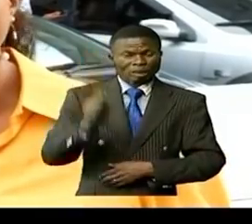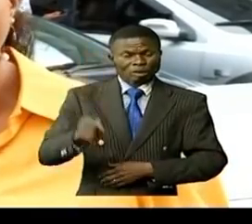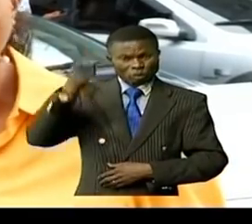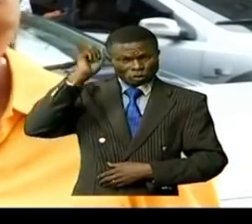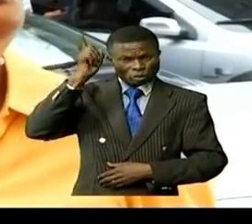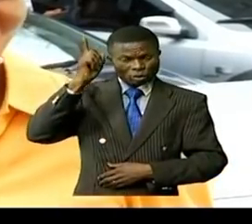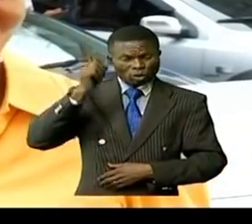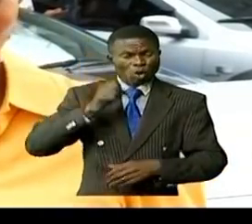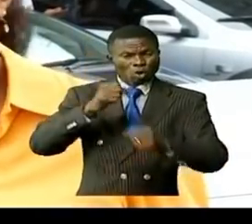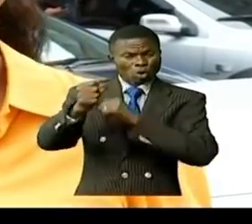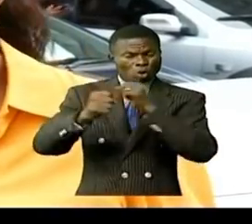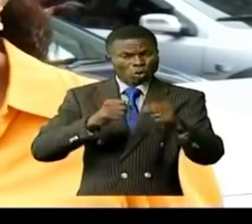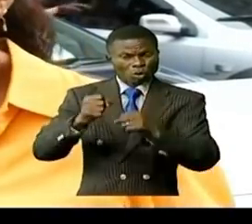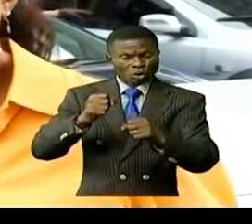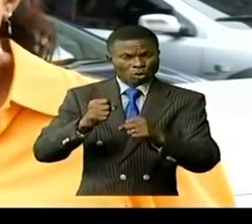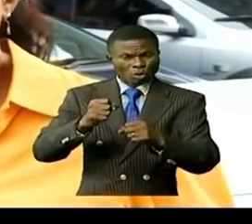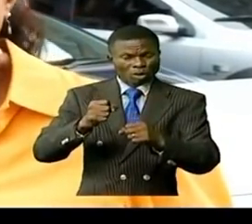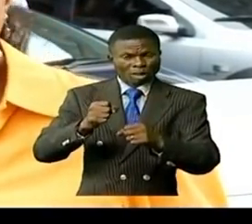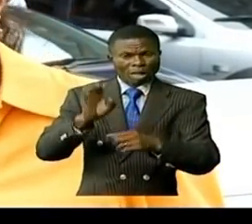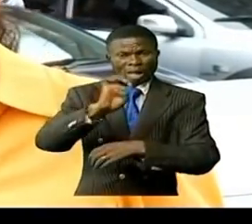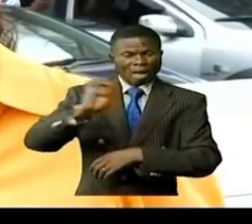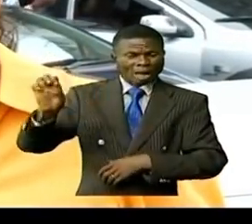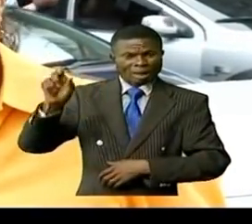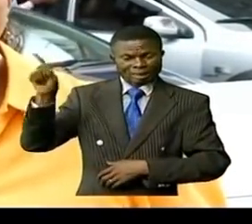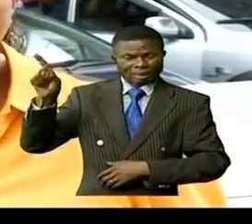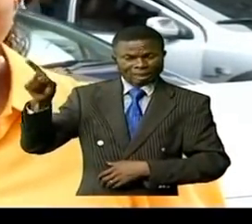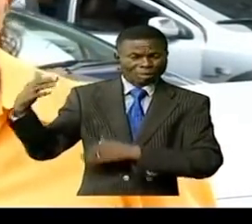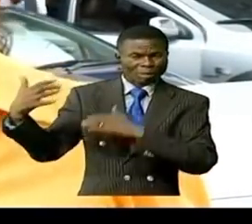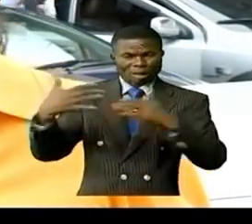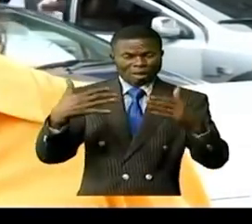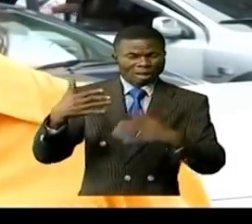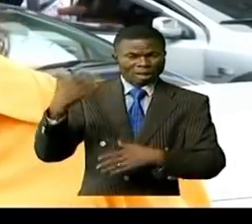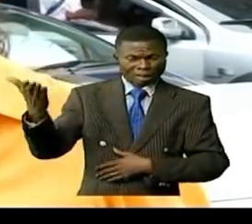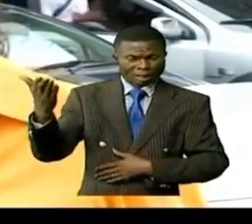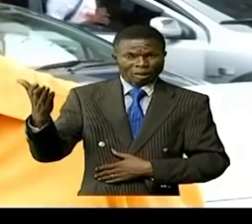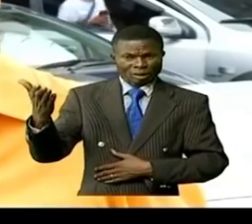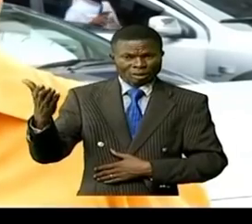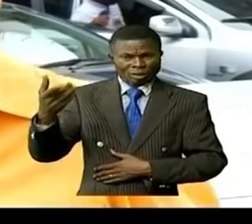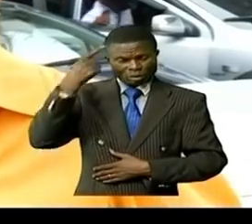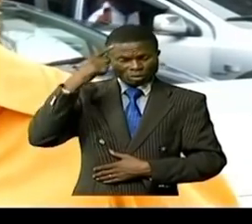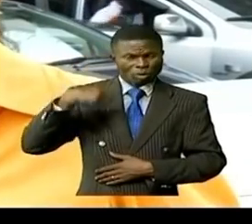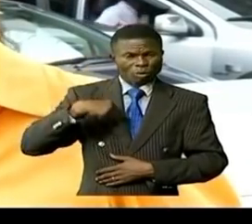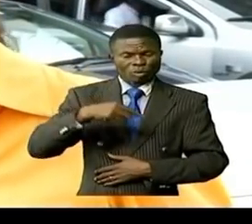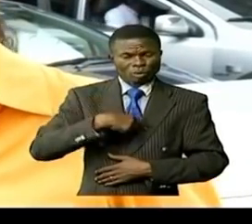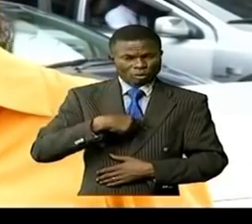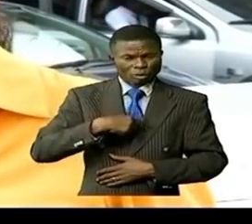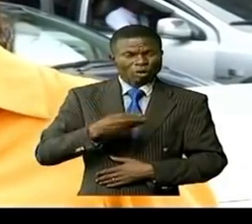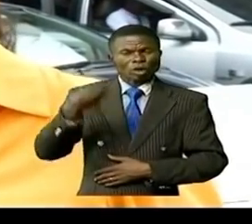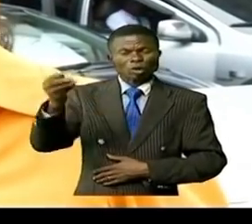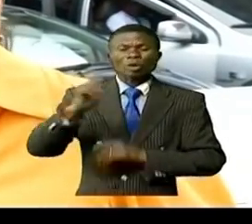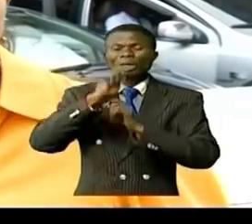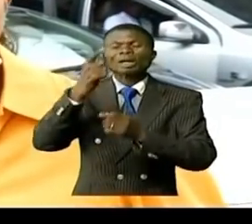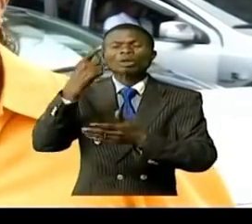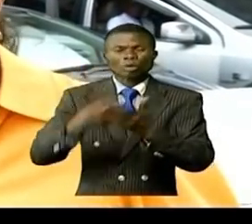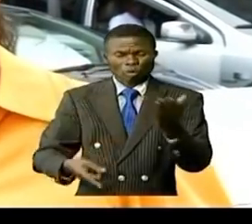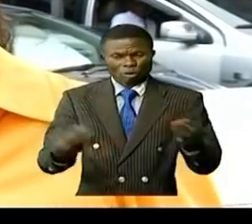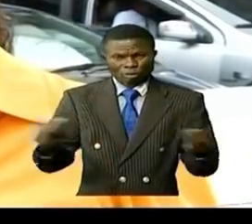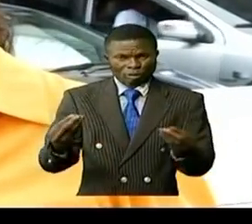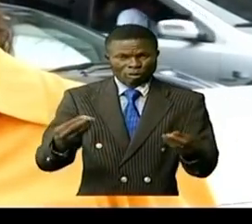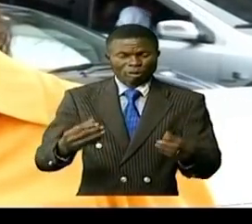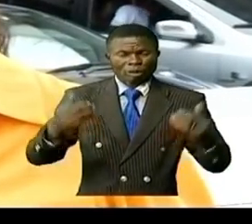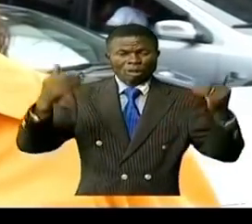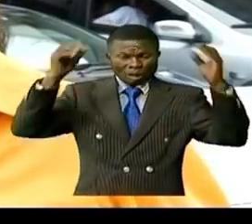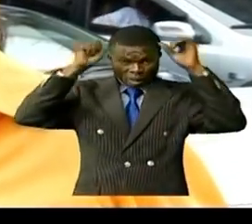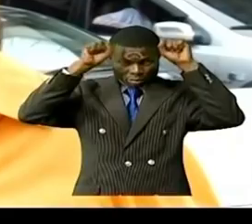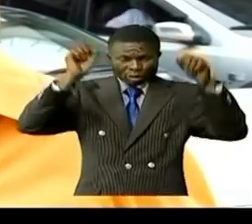train de se battre à la... pendant la guerre, de l'autre côté à l'est, pour nous, qu'est-ce qu'on peut leur donner? C'est comme ça que les chefs de